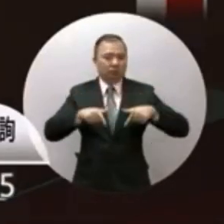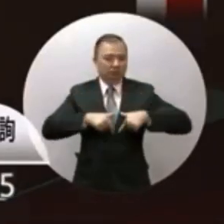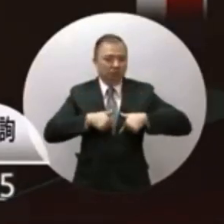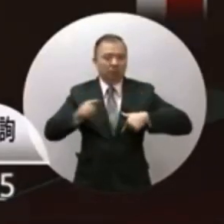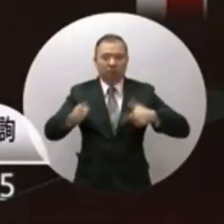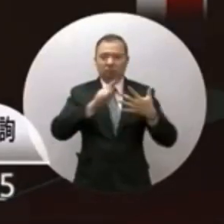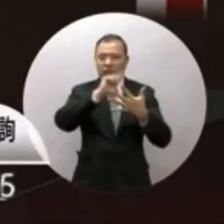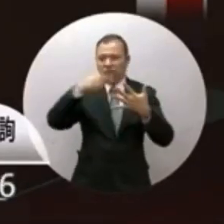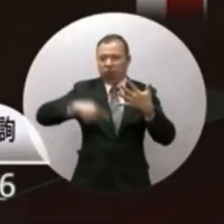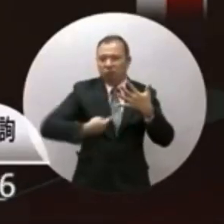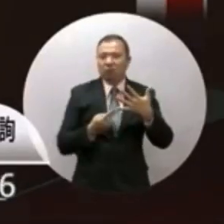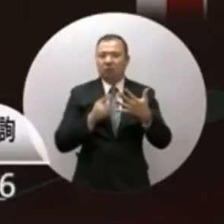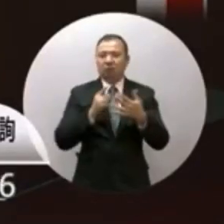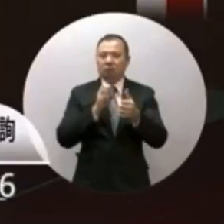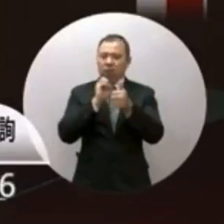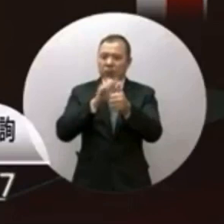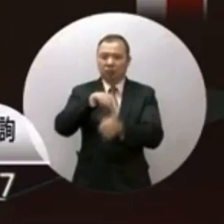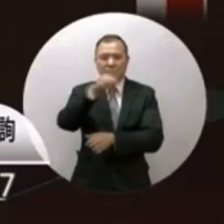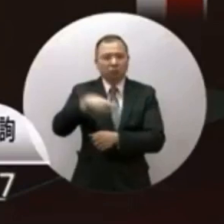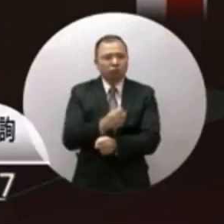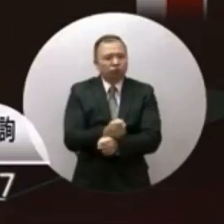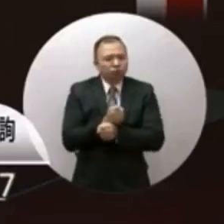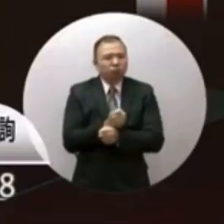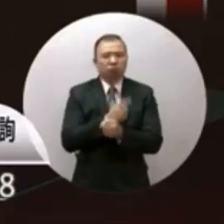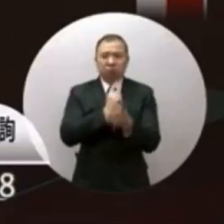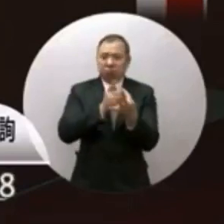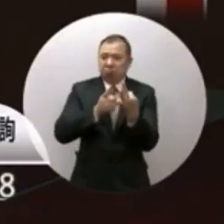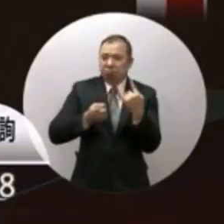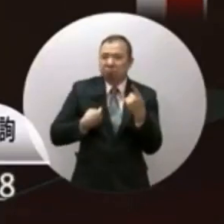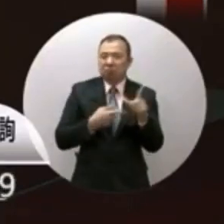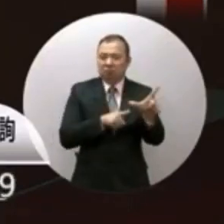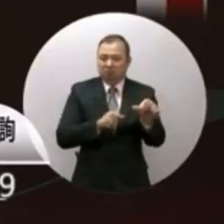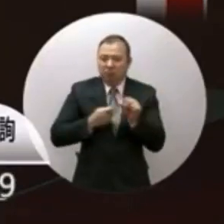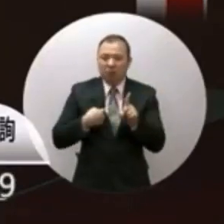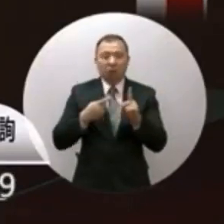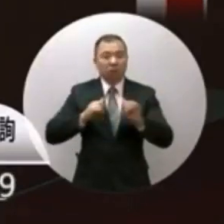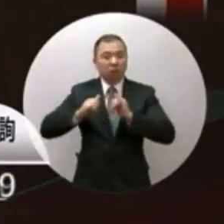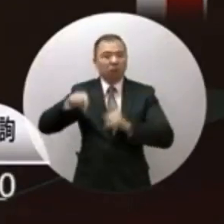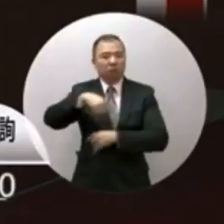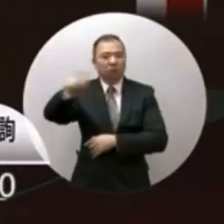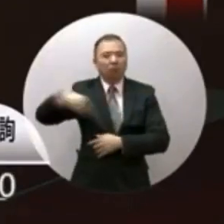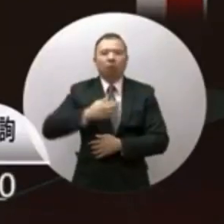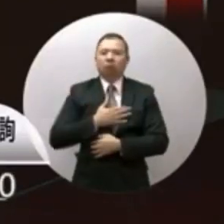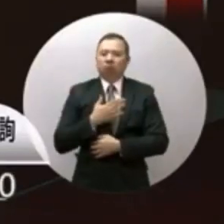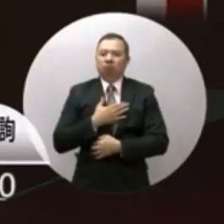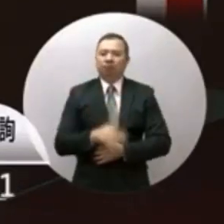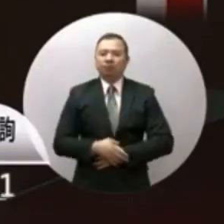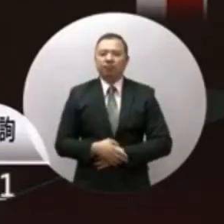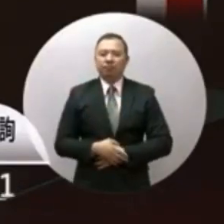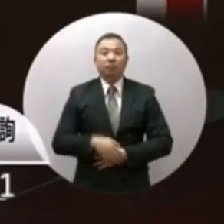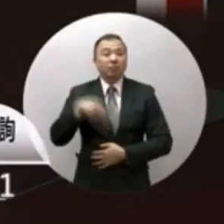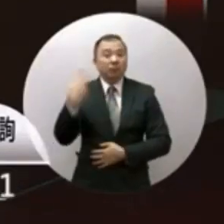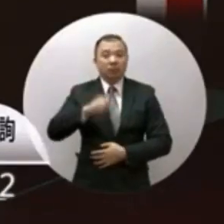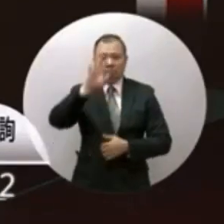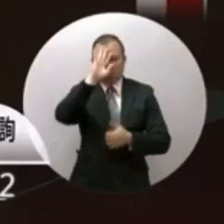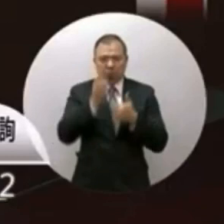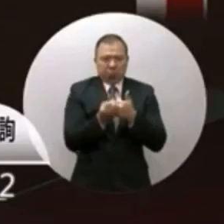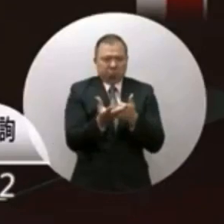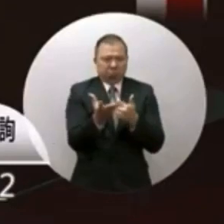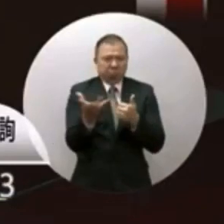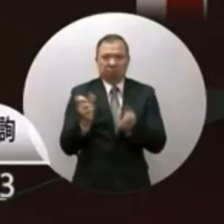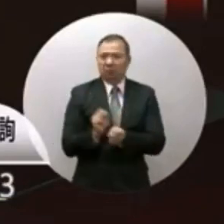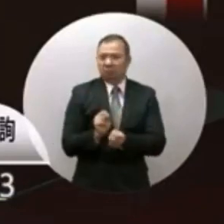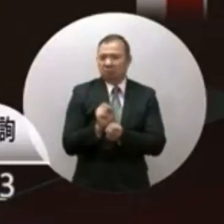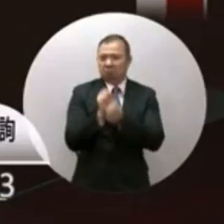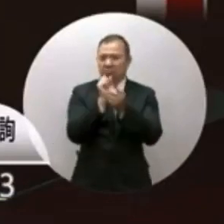项指引规范，让社会大众依循。同时，我们也随着疫情的发展，